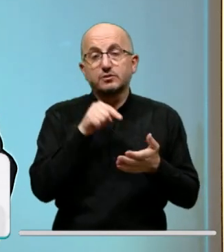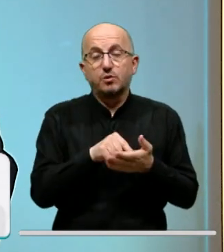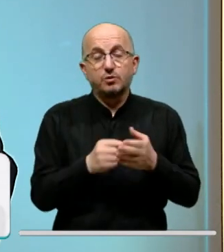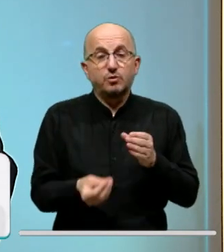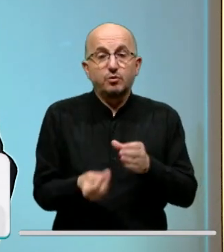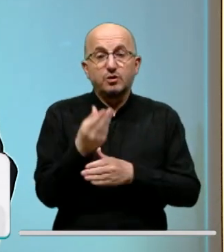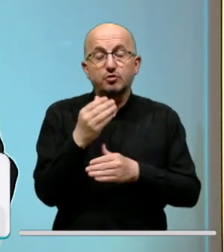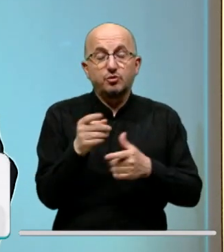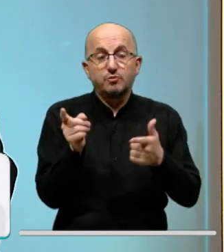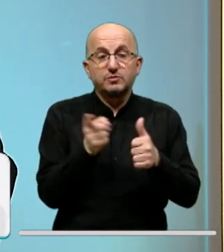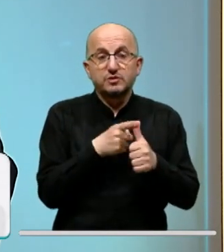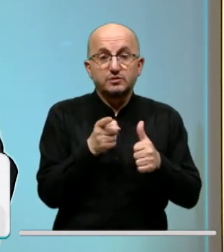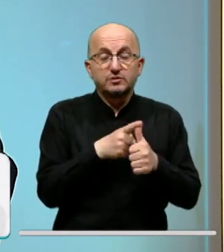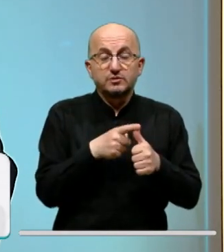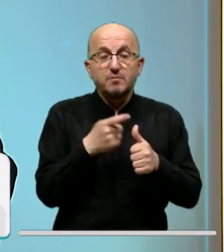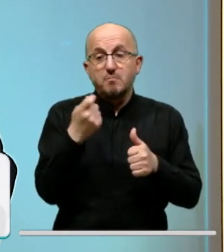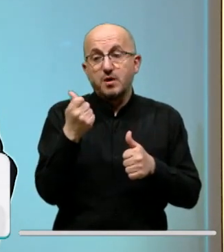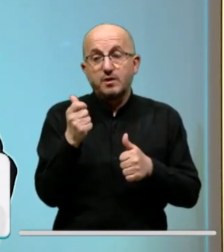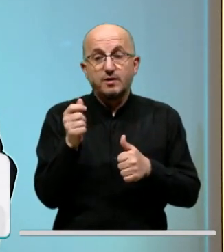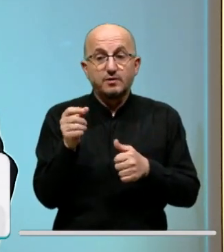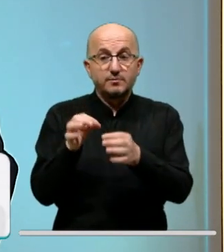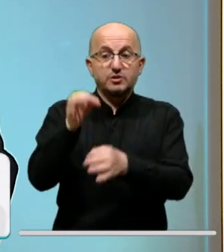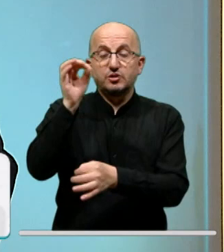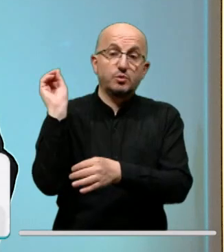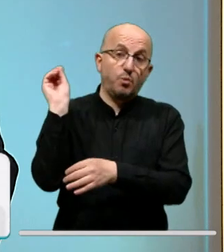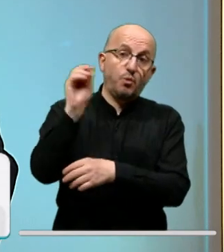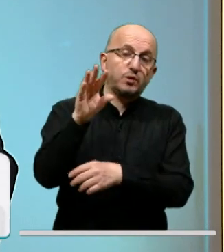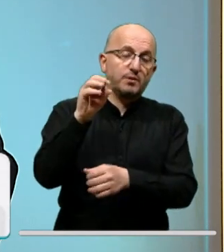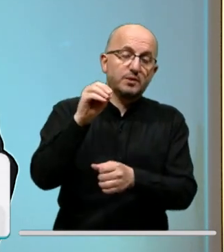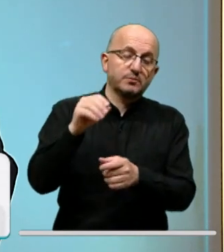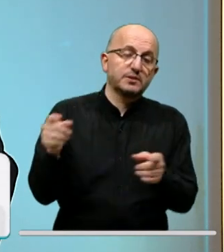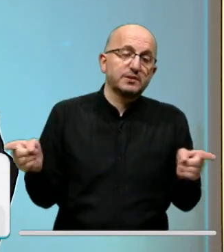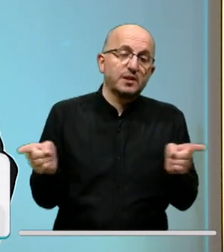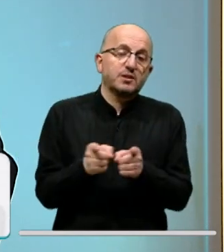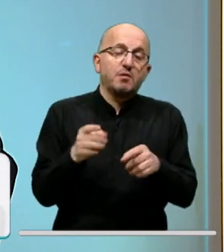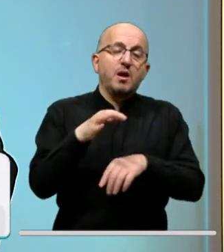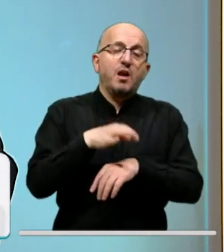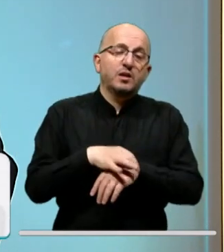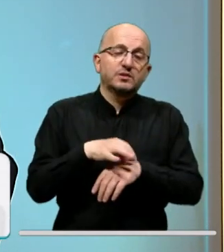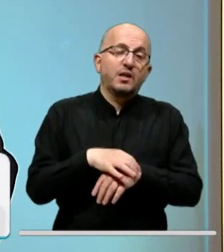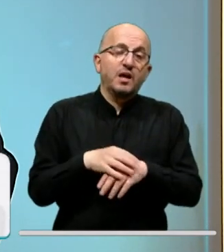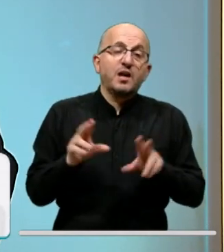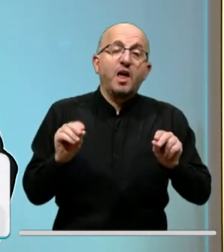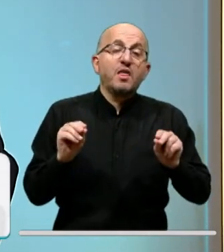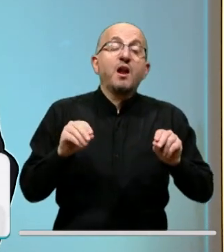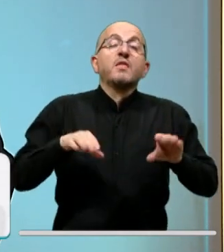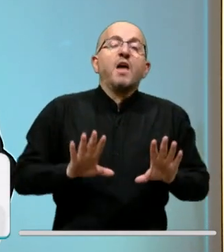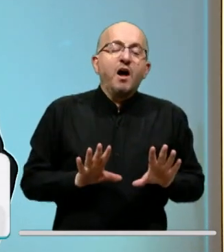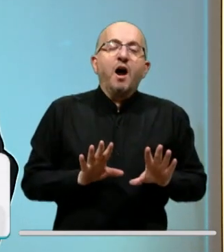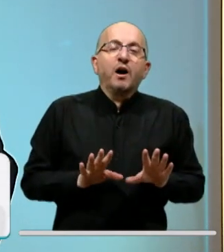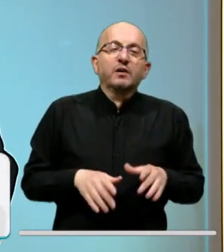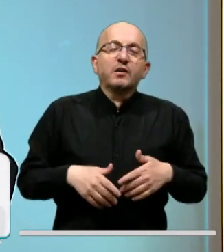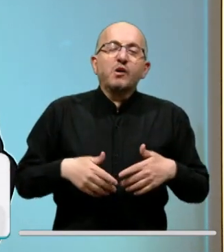ortaya çıkıyor birincisi Bedel gönderebilmek için yani geçici bir hastalık yeterli değil ya